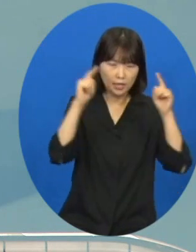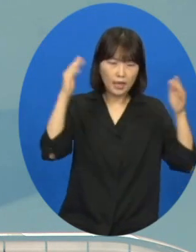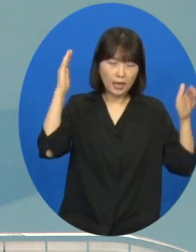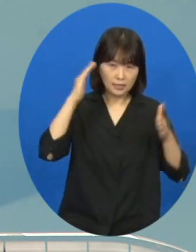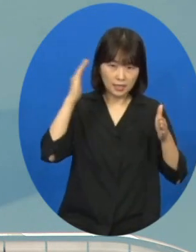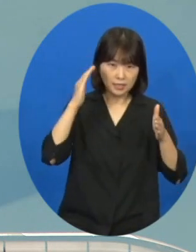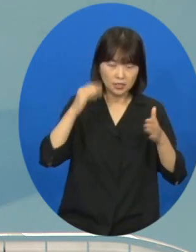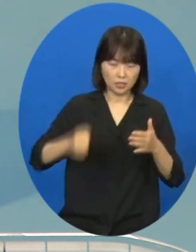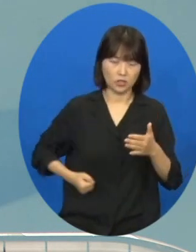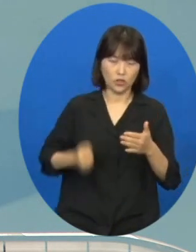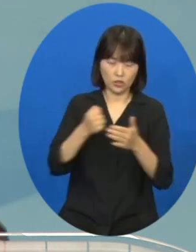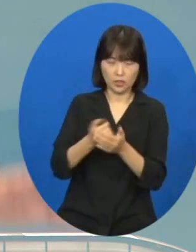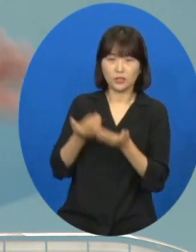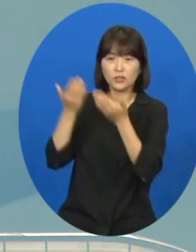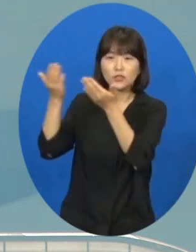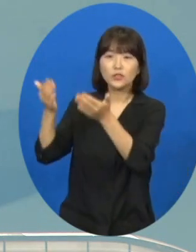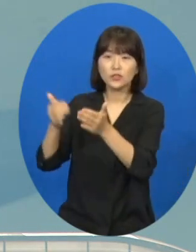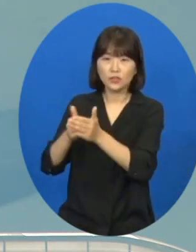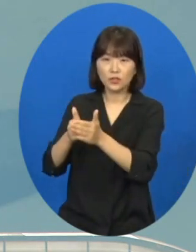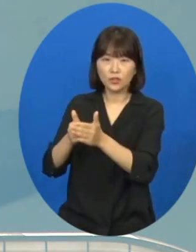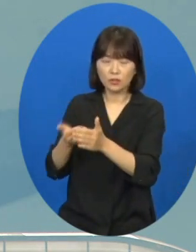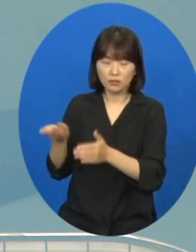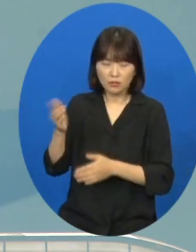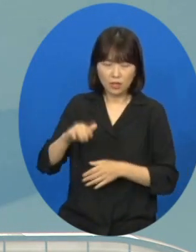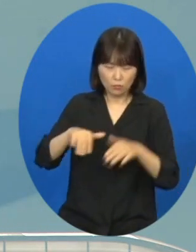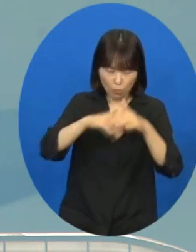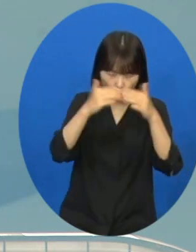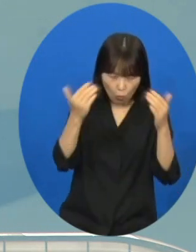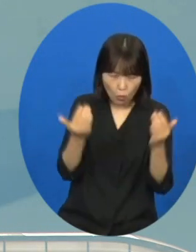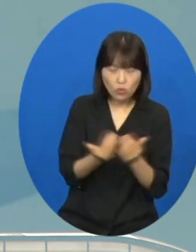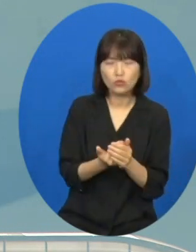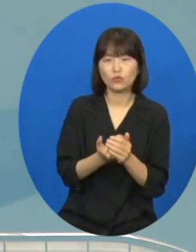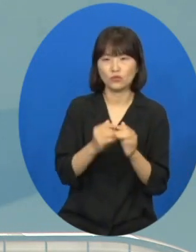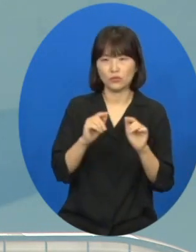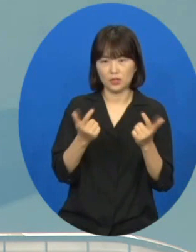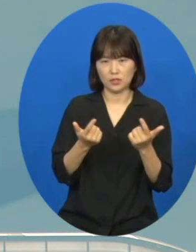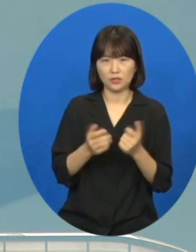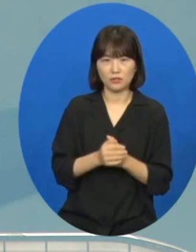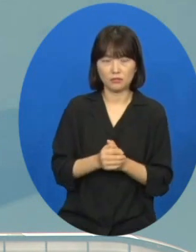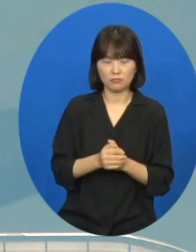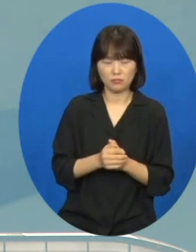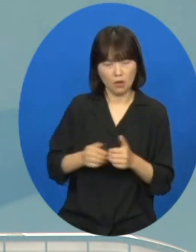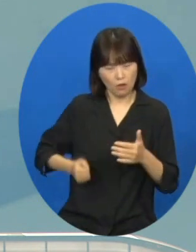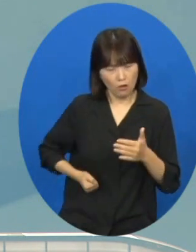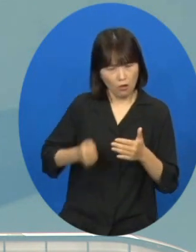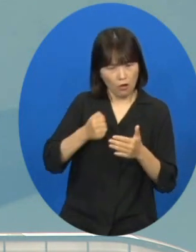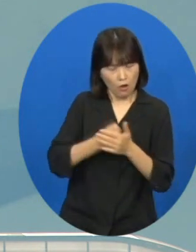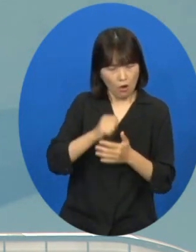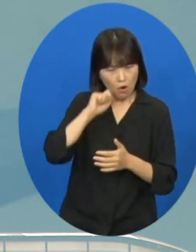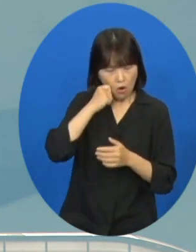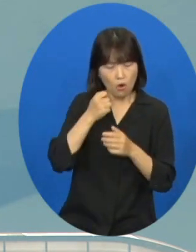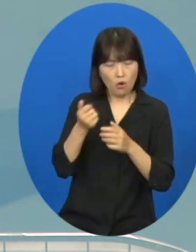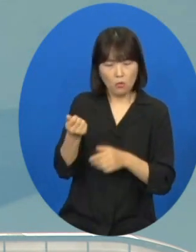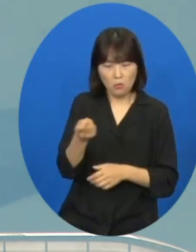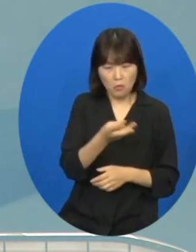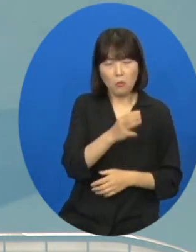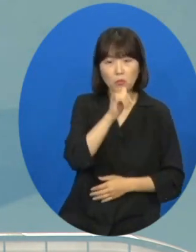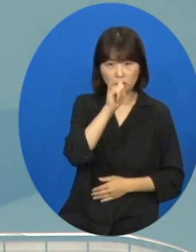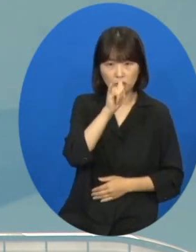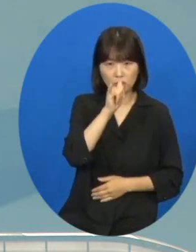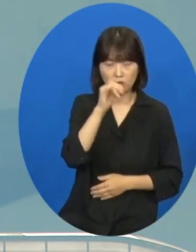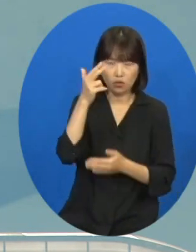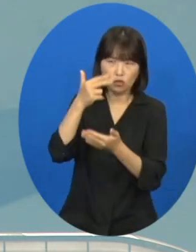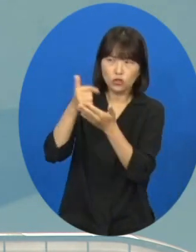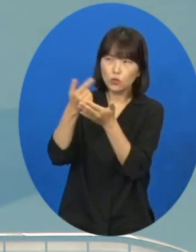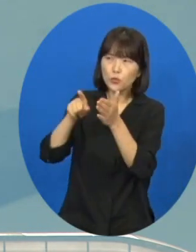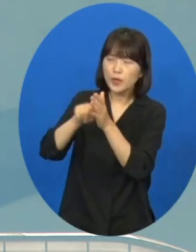결단을 했습니다. 그러나 모두는 아니었어요. 그게 안 되는 친구들이 있어요. 주님을 위해서